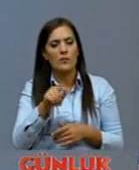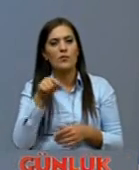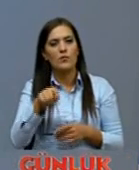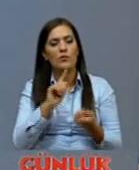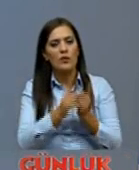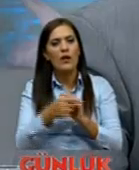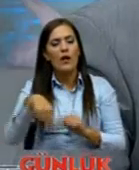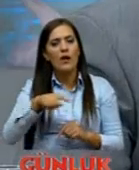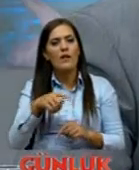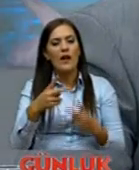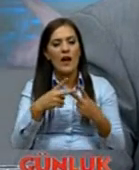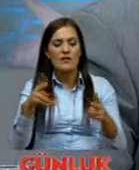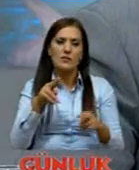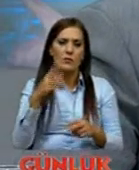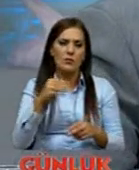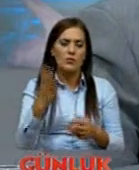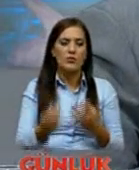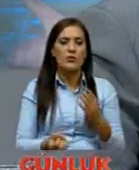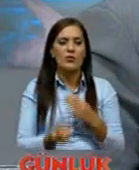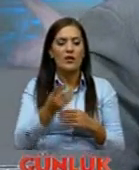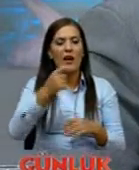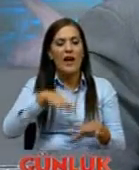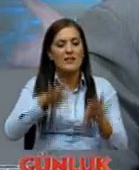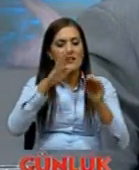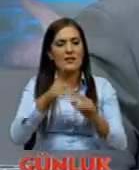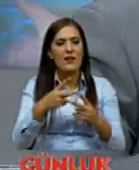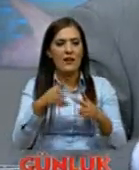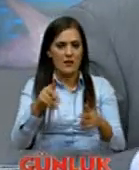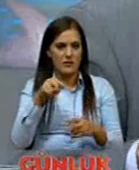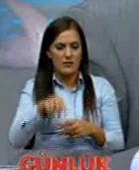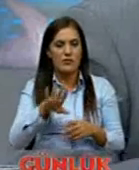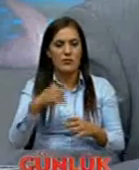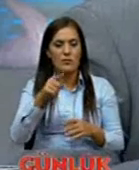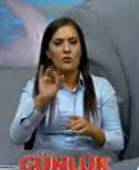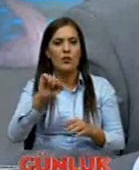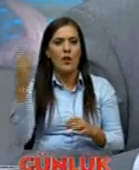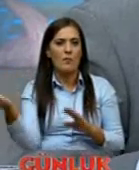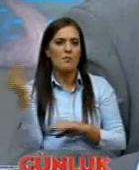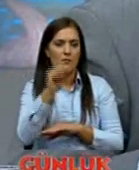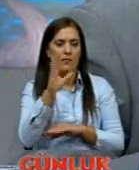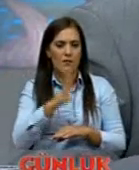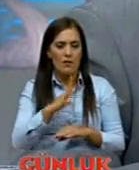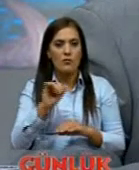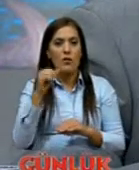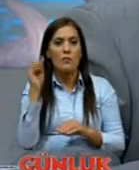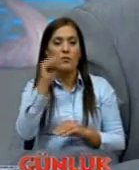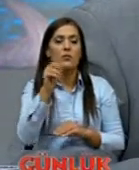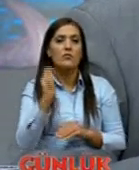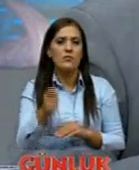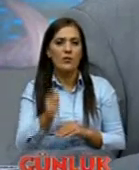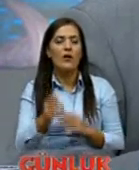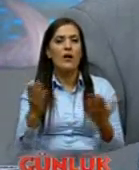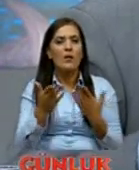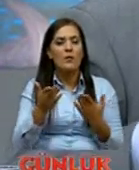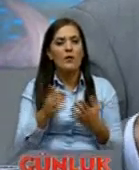Tabii bunlar her ne kadar açık gibi olmuş olsa da üretilinceye kadar açıktadır. Ondan sonra onun bir dolabı vardır. Hı-hı. Dolaba konmak zorundadır.